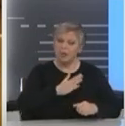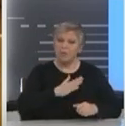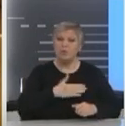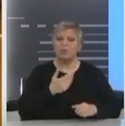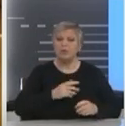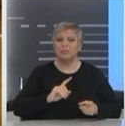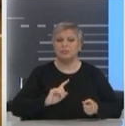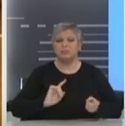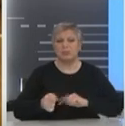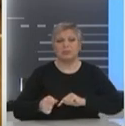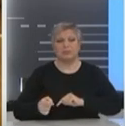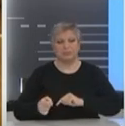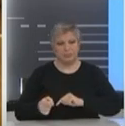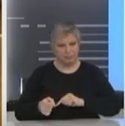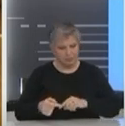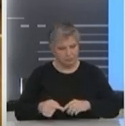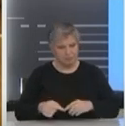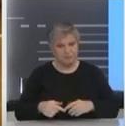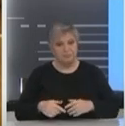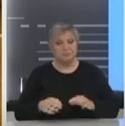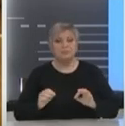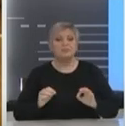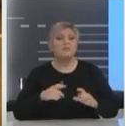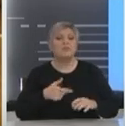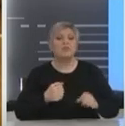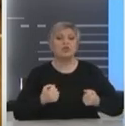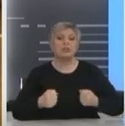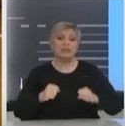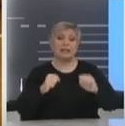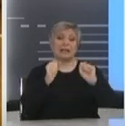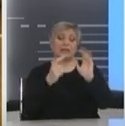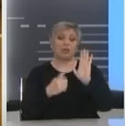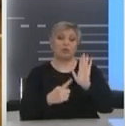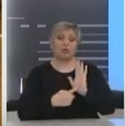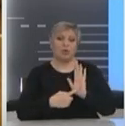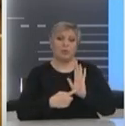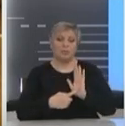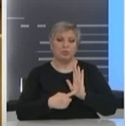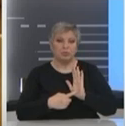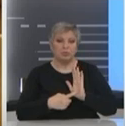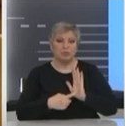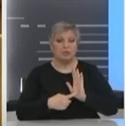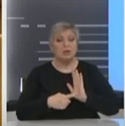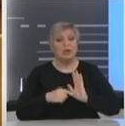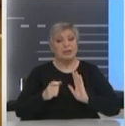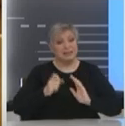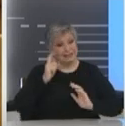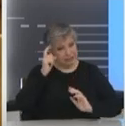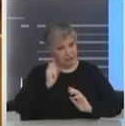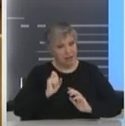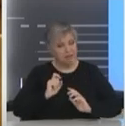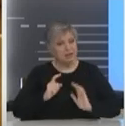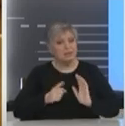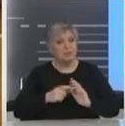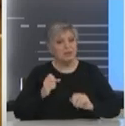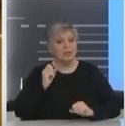Και το συνδικαλιστικό νόμο, εκεί όπου μάλιστα υπήρχε η απέτηση, σας θυμίζω,